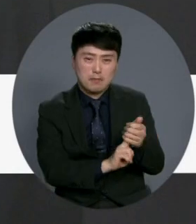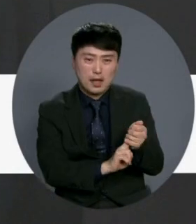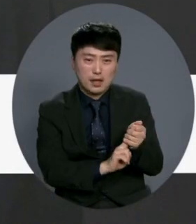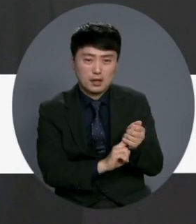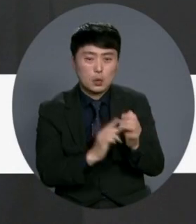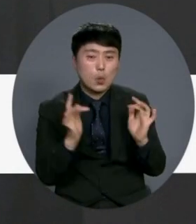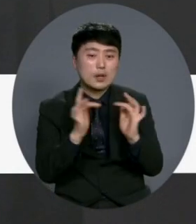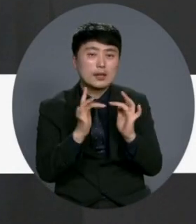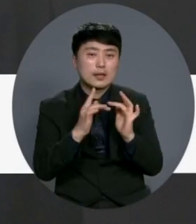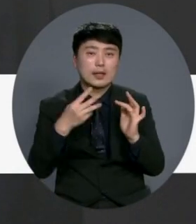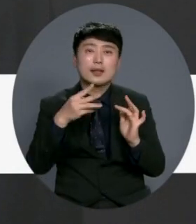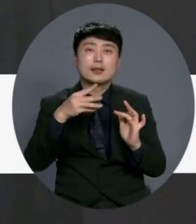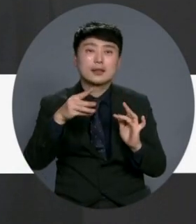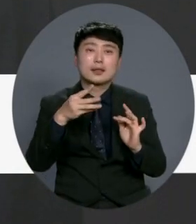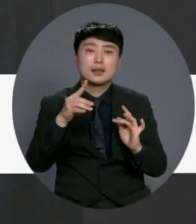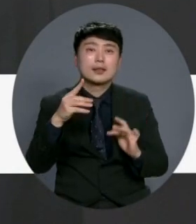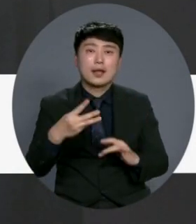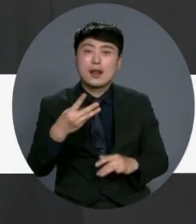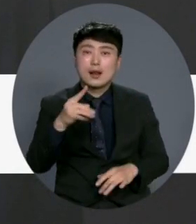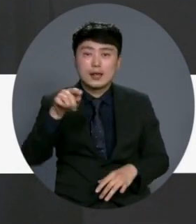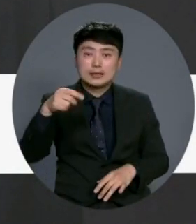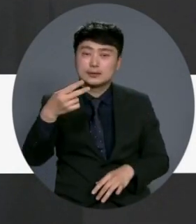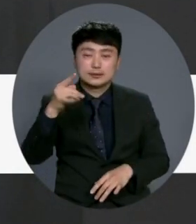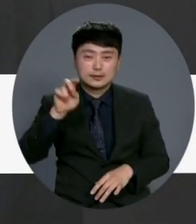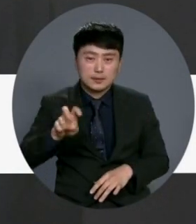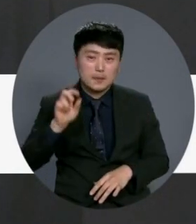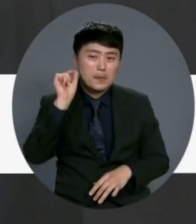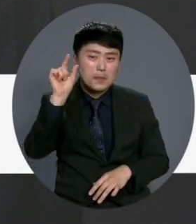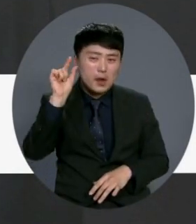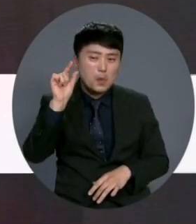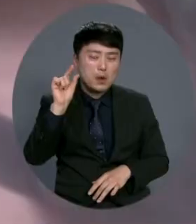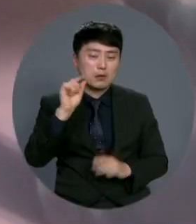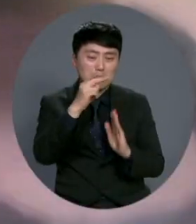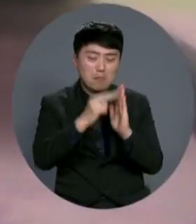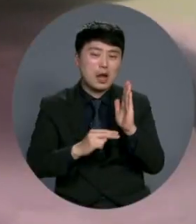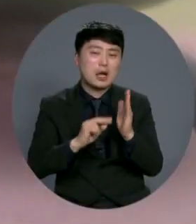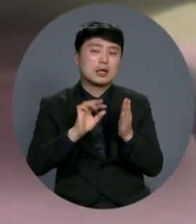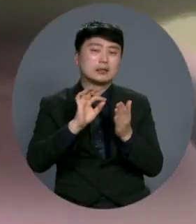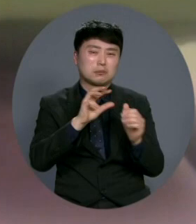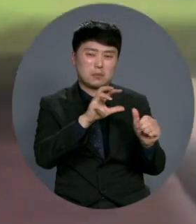이용해 은밀하게 거래해왔습니다. 변예주 기자입니다.